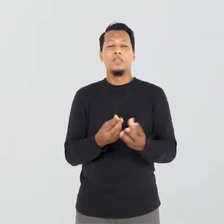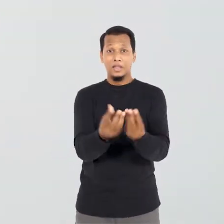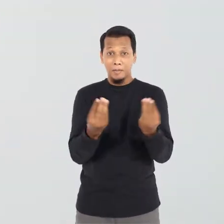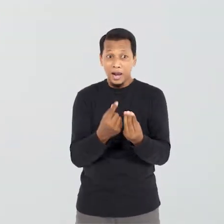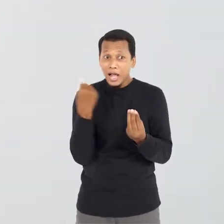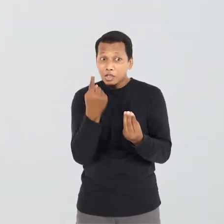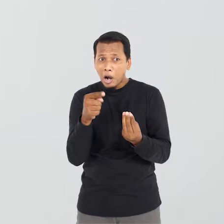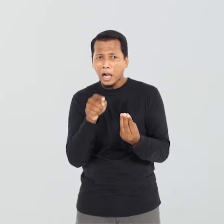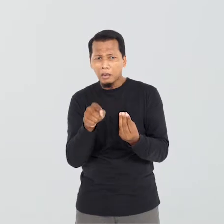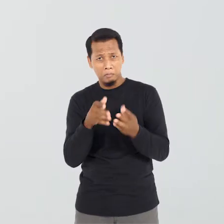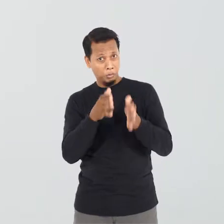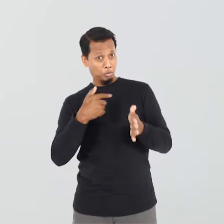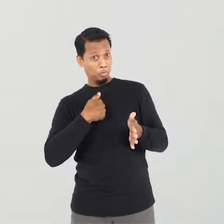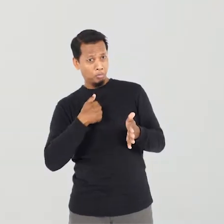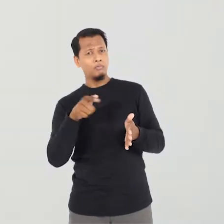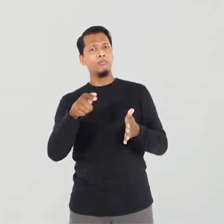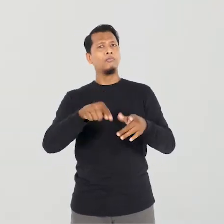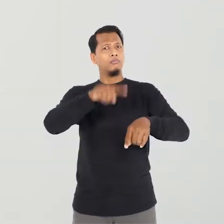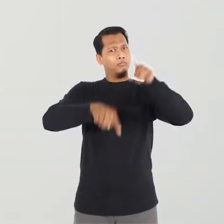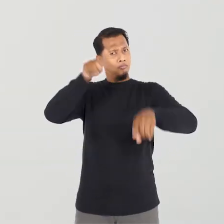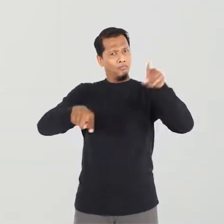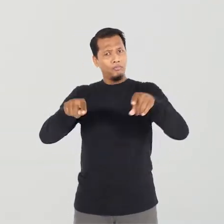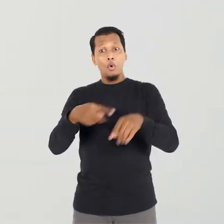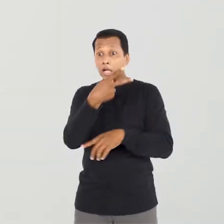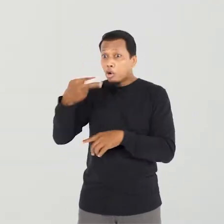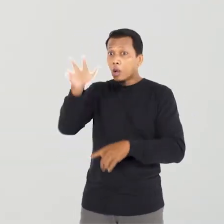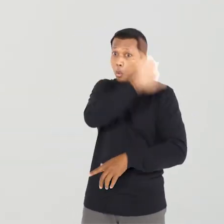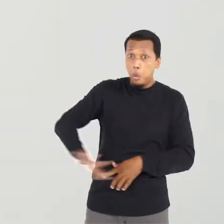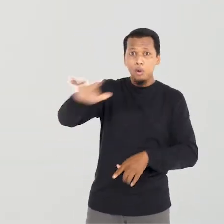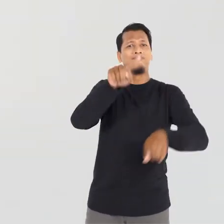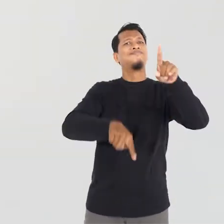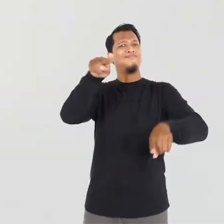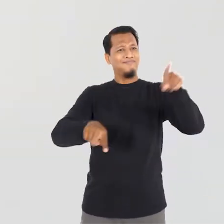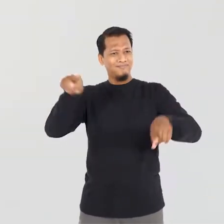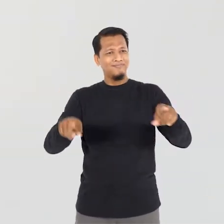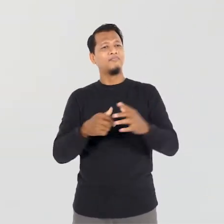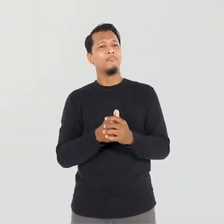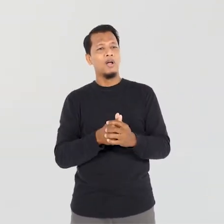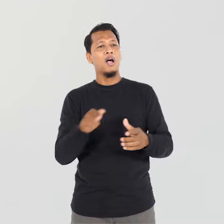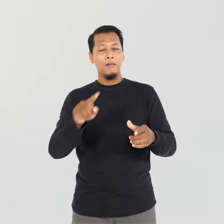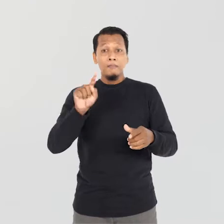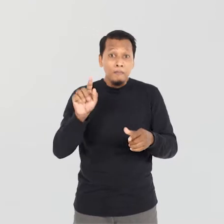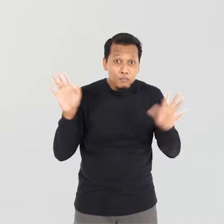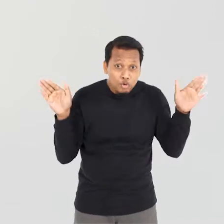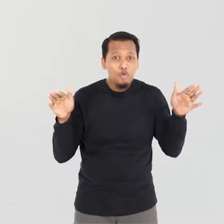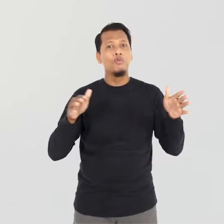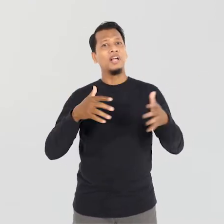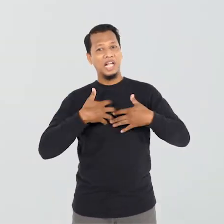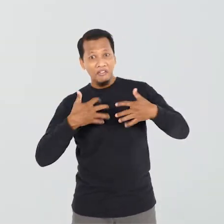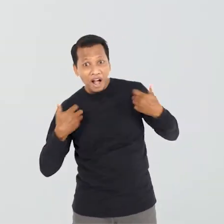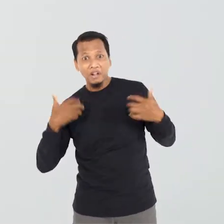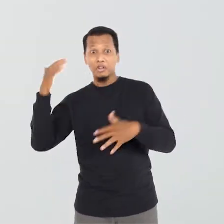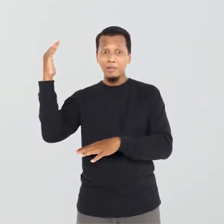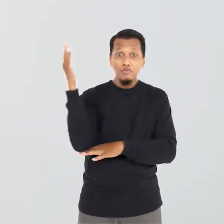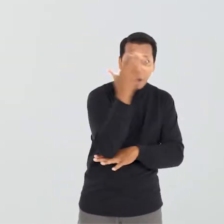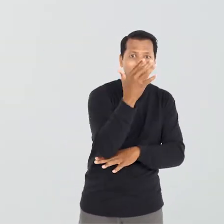Nasional kalau menurut saya itu ya suatu kawasan konservasi yang keberagaman biodiversitas di Indonesia.